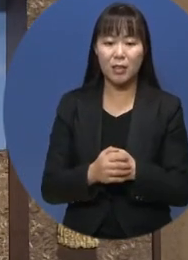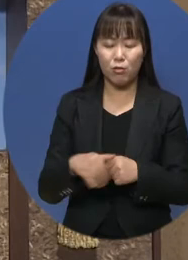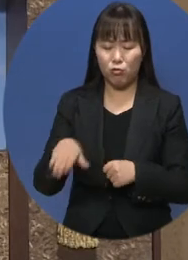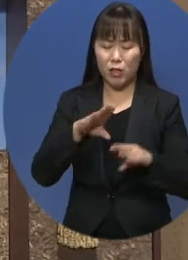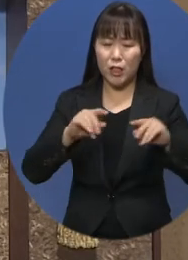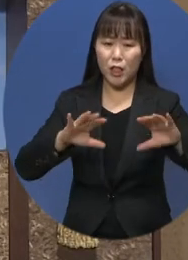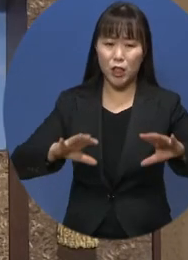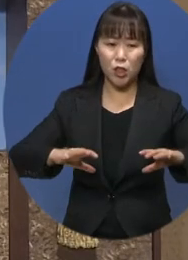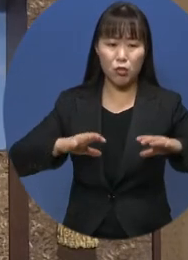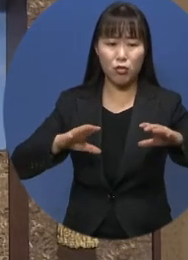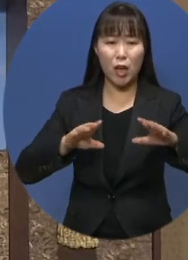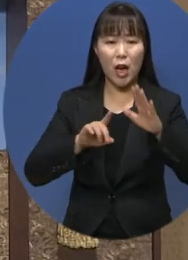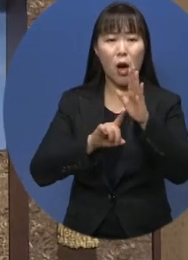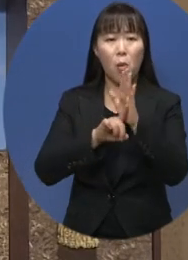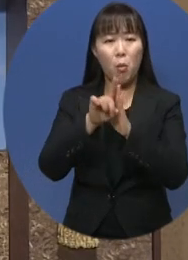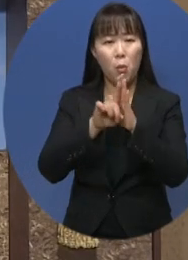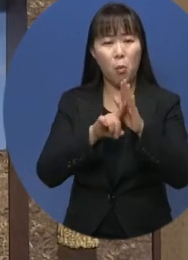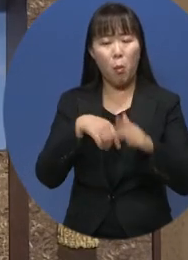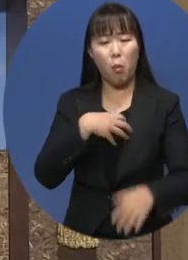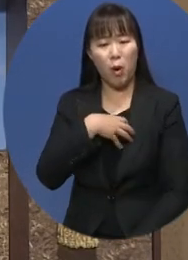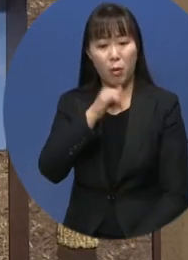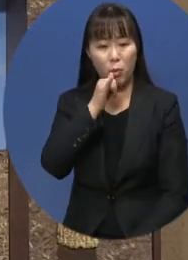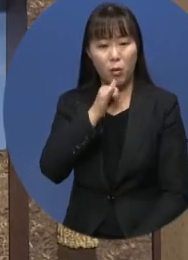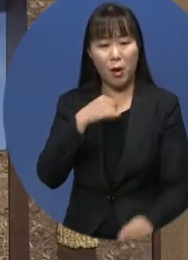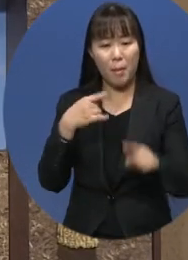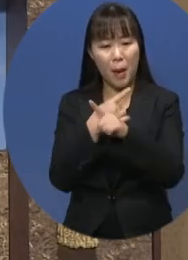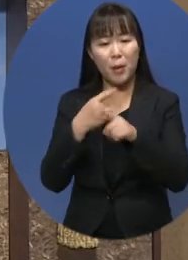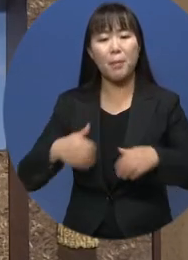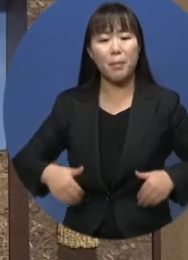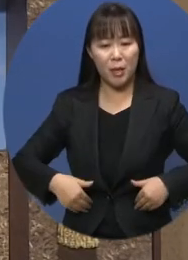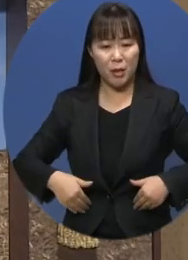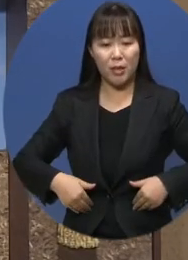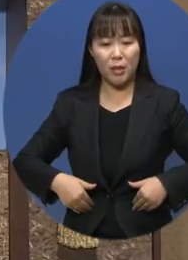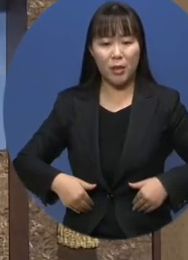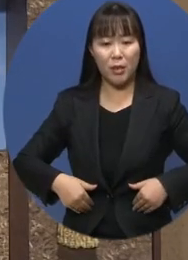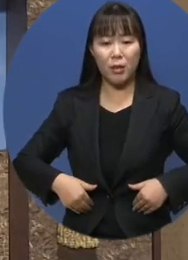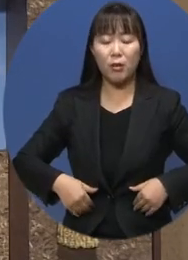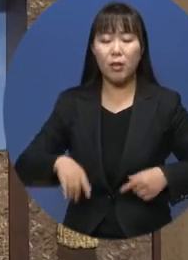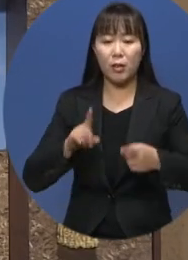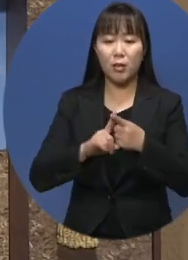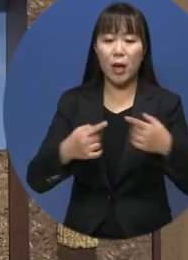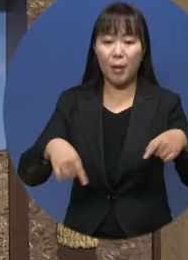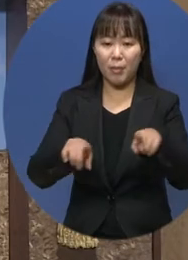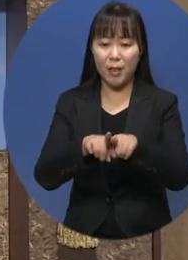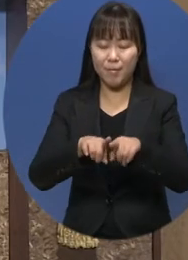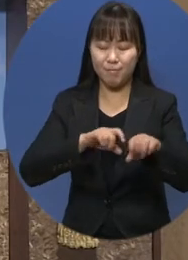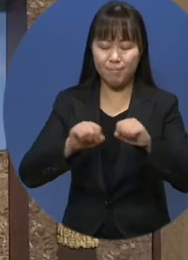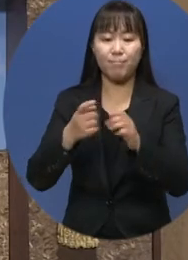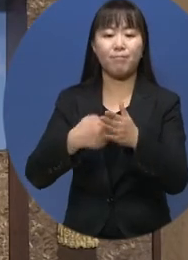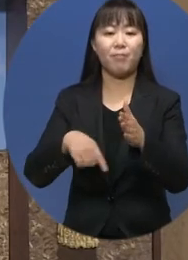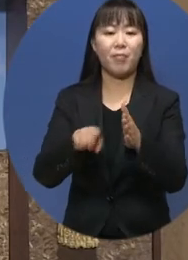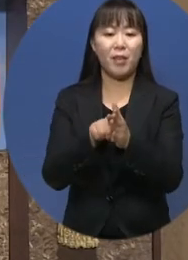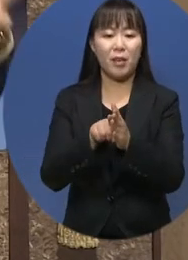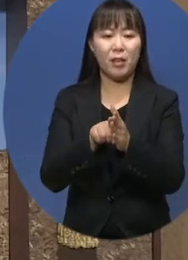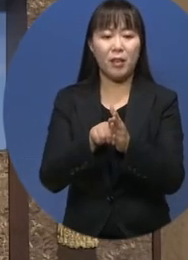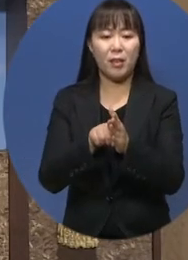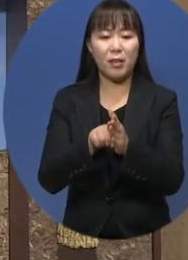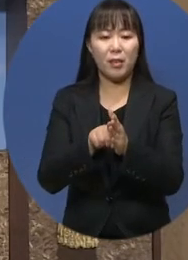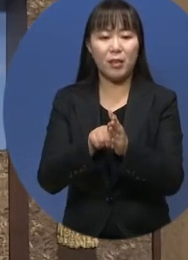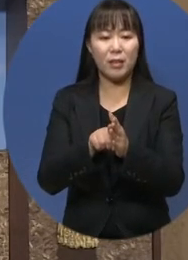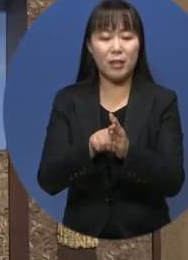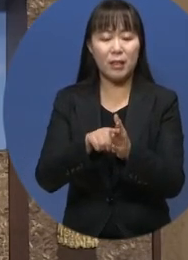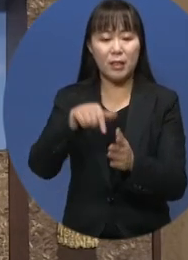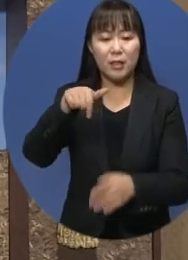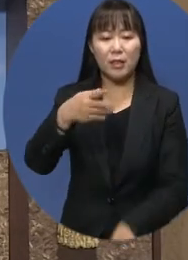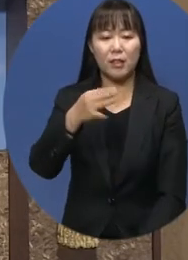지구가 기획이 가 다가오고 있고 이걸 바꿔야 되는데 기우에 길을 공동으로 대화 대응하기 위한 그린